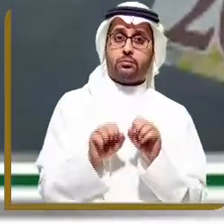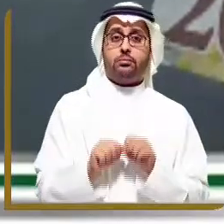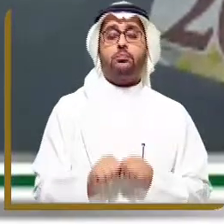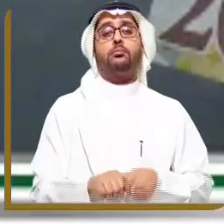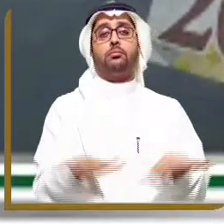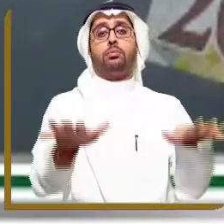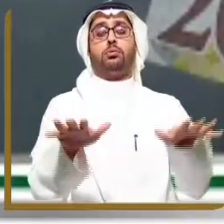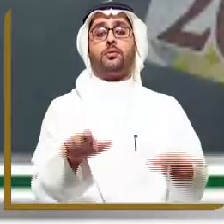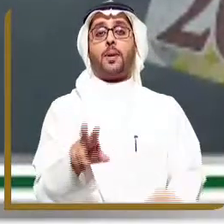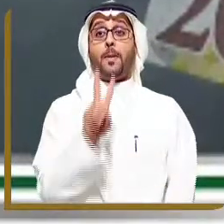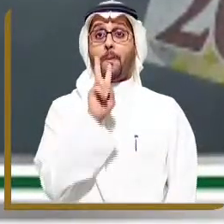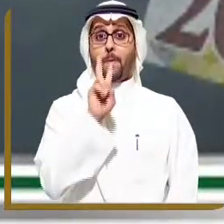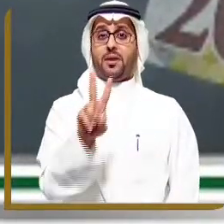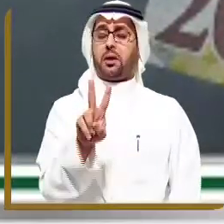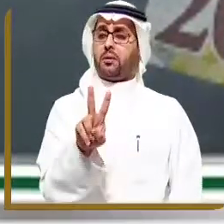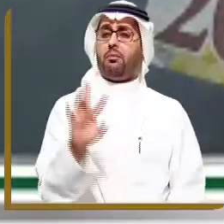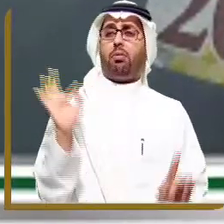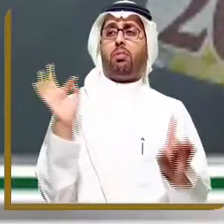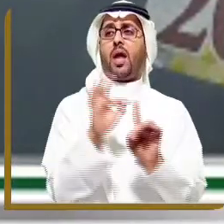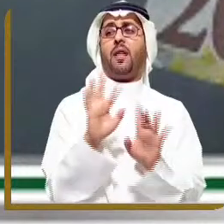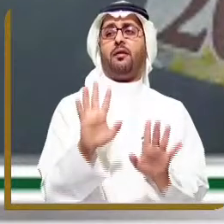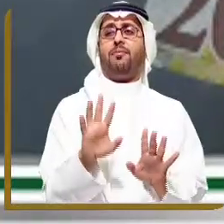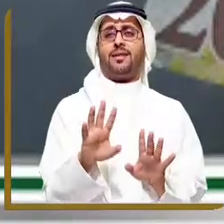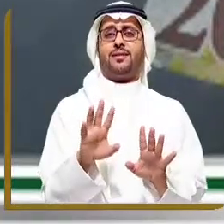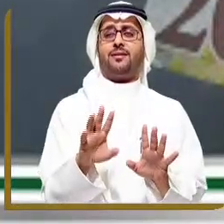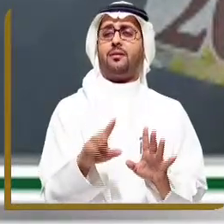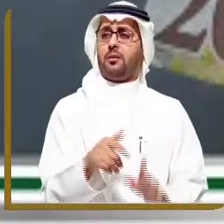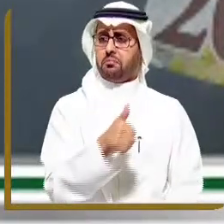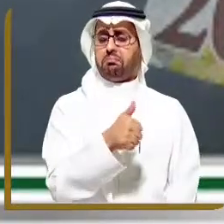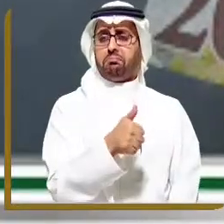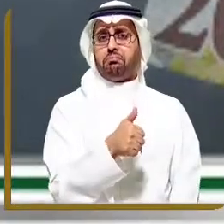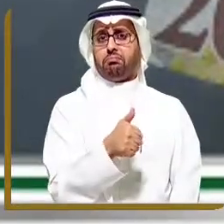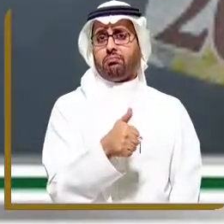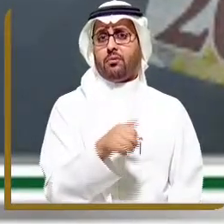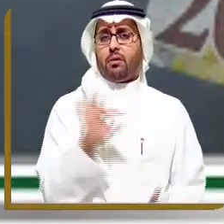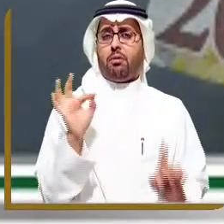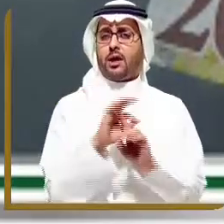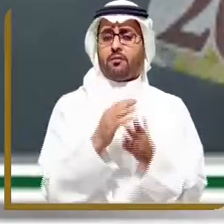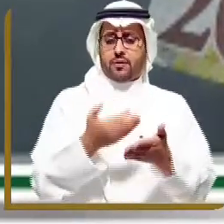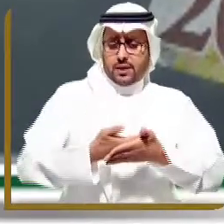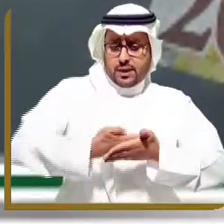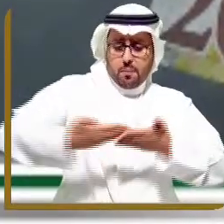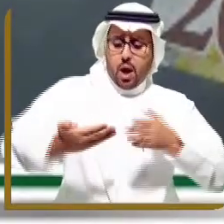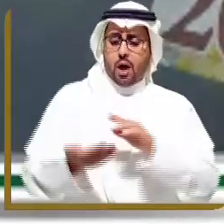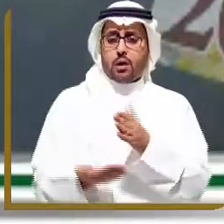قانونية. وأكد البنك المركزي أنه تم طباعة هذه الفئة وفق أحدث المعايير في